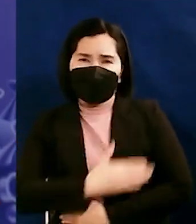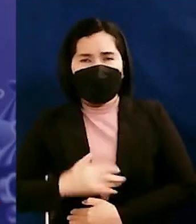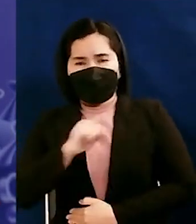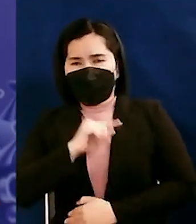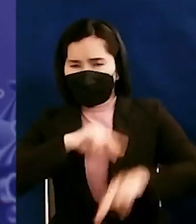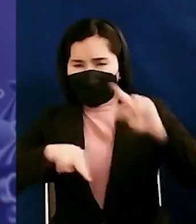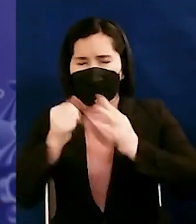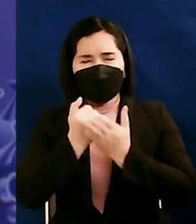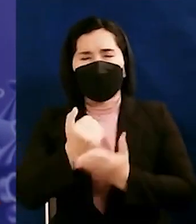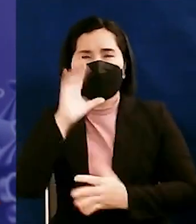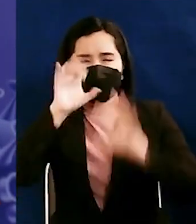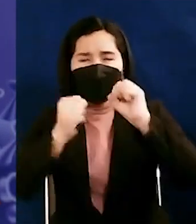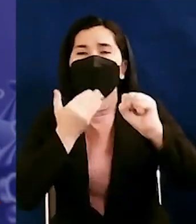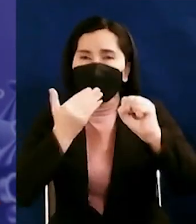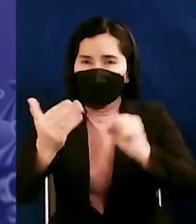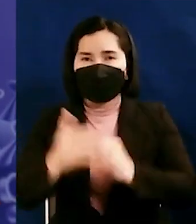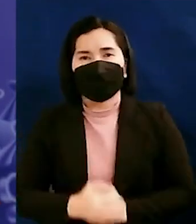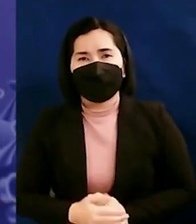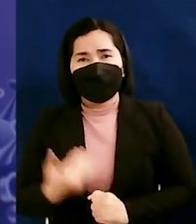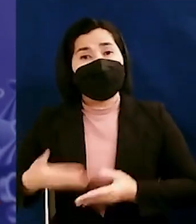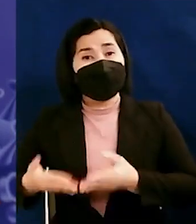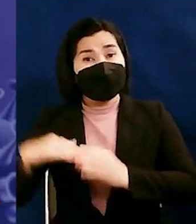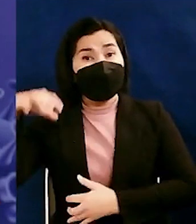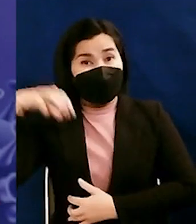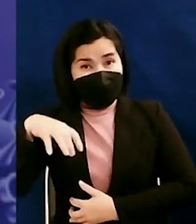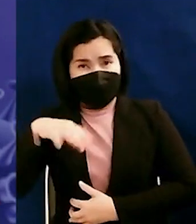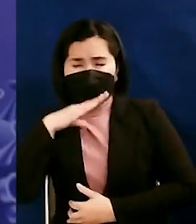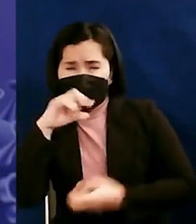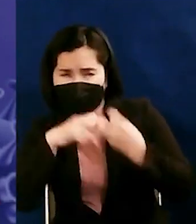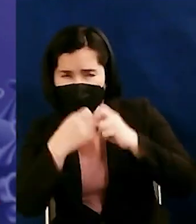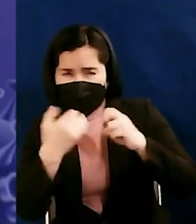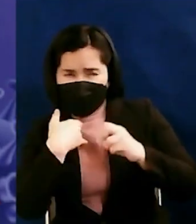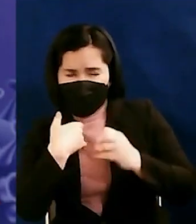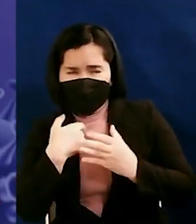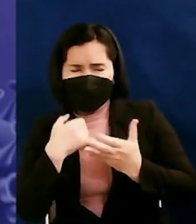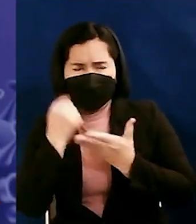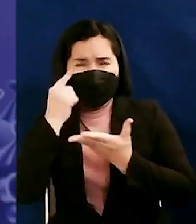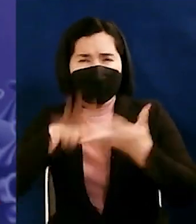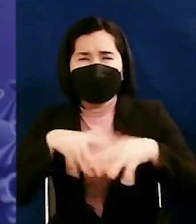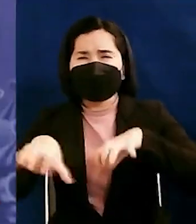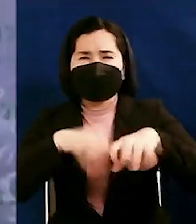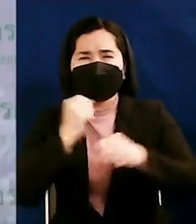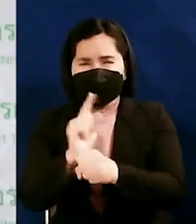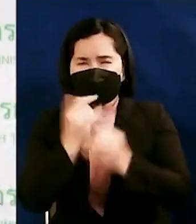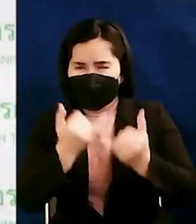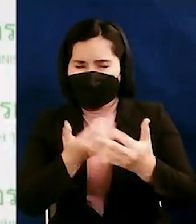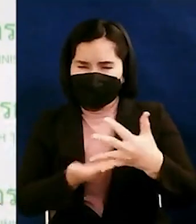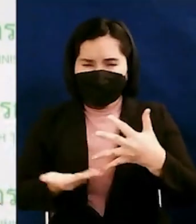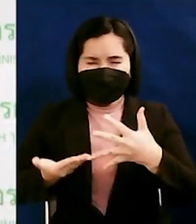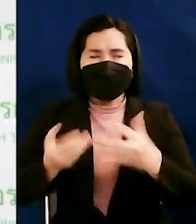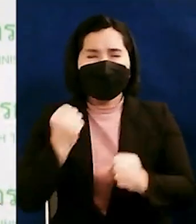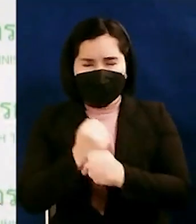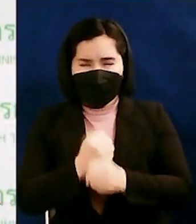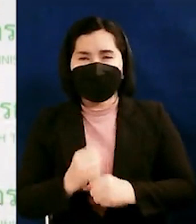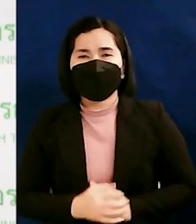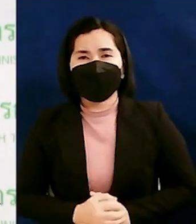าแล้วก็จะมีการจัดตั้งหน่วยงานสำหรับการตอบโต้เหตุการณ์ฉุกเฉินครับซึ่งอยู่ระหว่างดำเนินการครับ ค่ะถาม